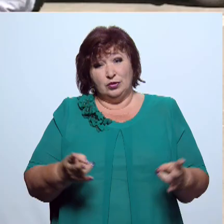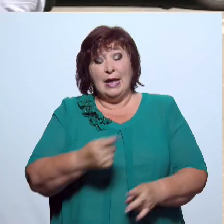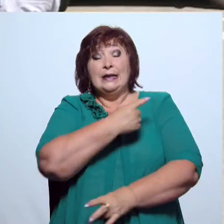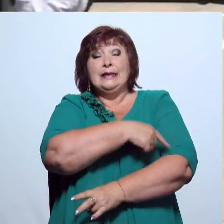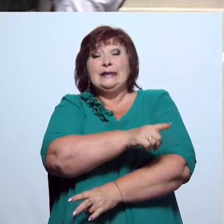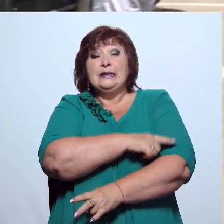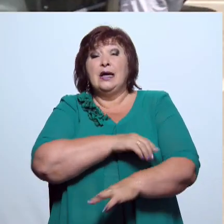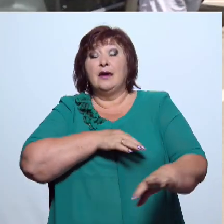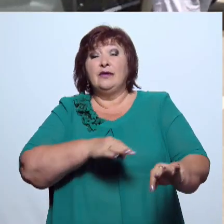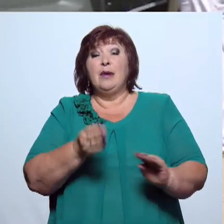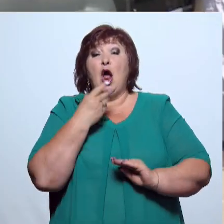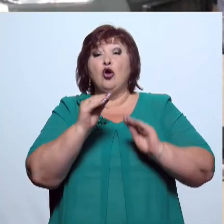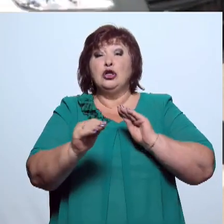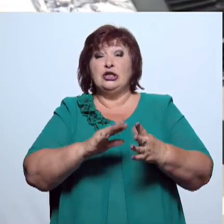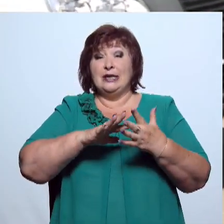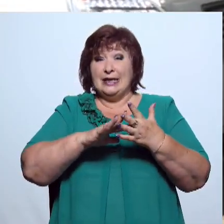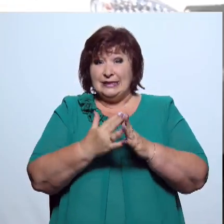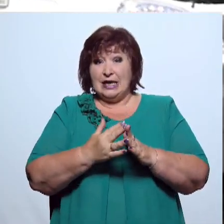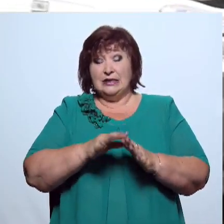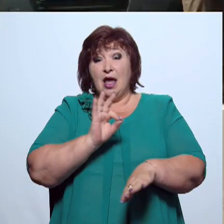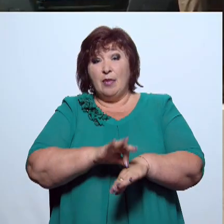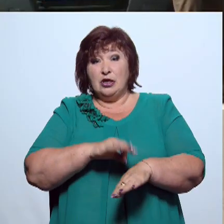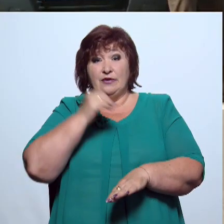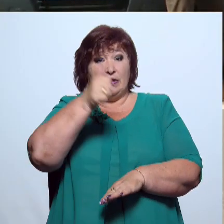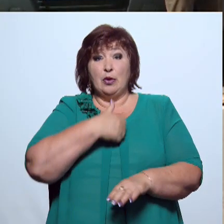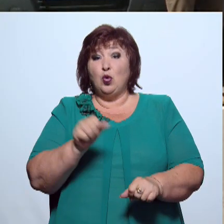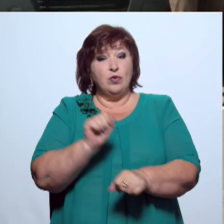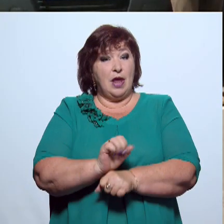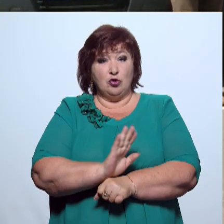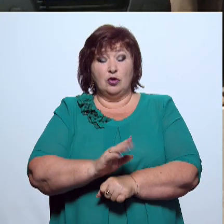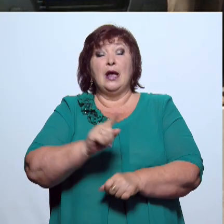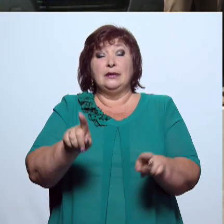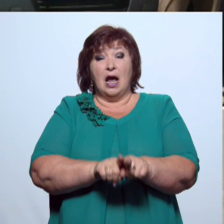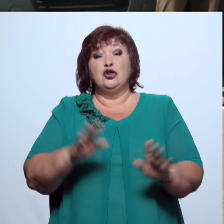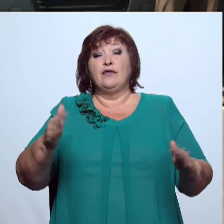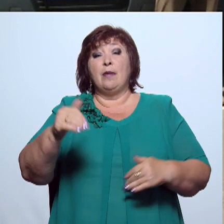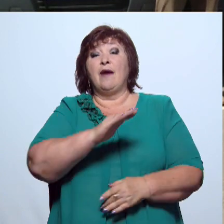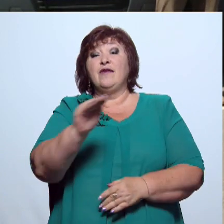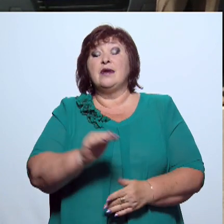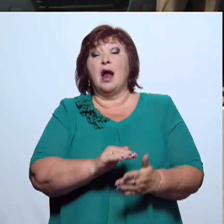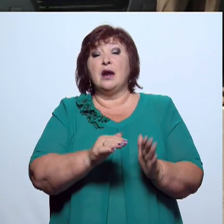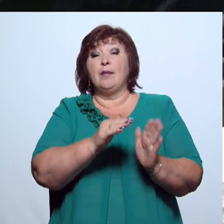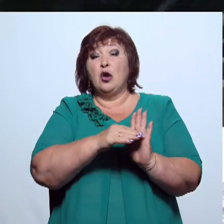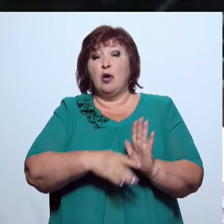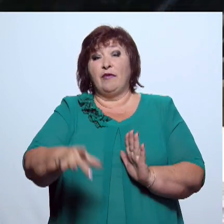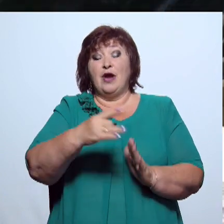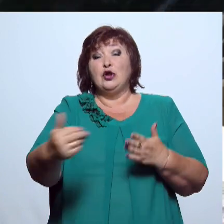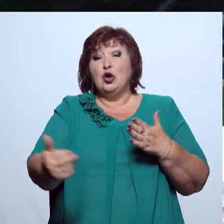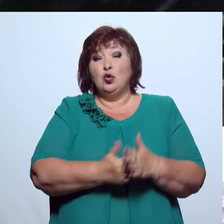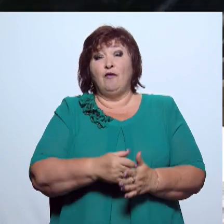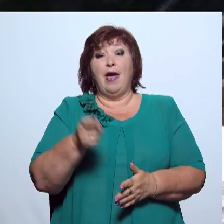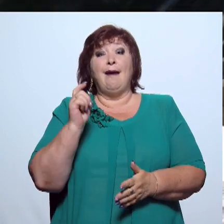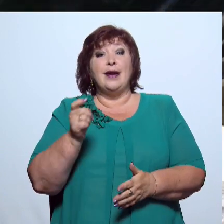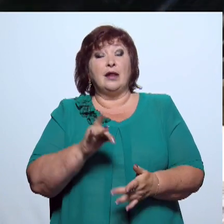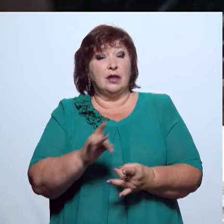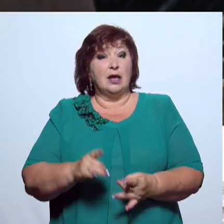санитарных автомобилях оснащение сельских больниц Удмуртии в этом году не остановится. Также в рамках федеральной программы в регион поступят новые